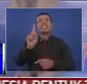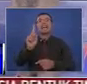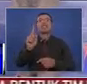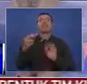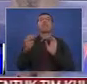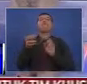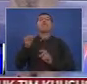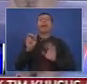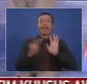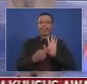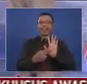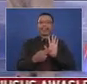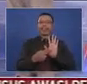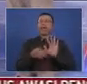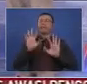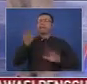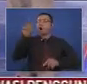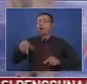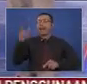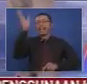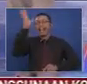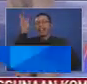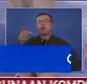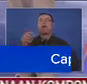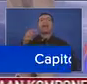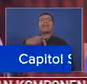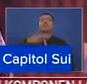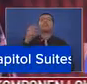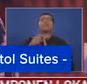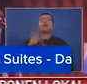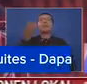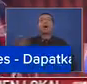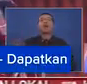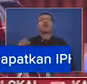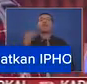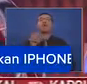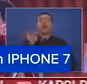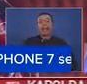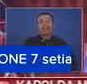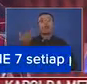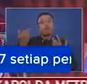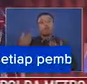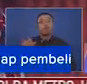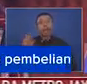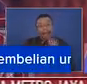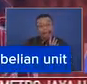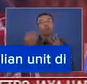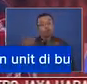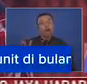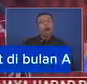Pulau n banyak orang tidak pernah sadar Tanjung Periuk yang baru itu Pulau n itu sudah operasi hasil